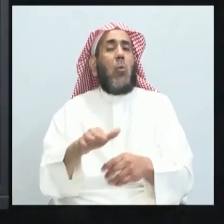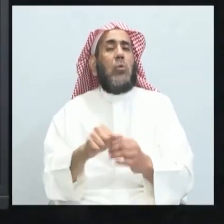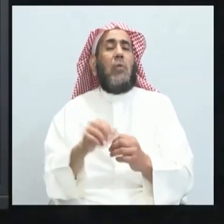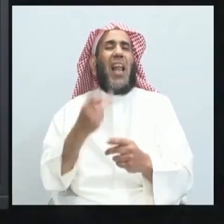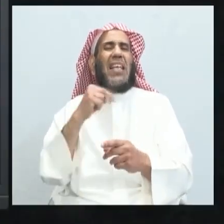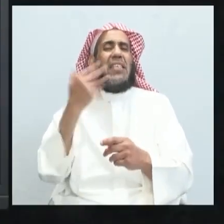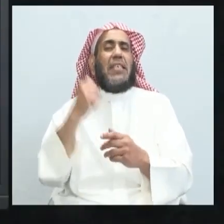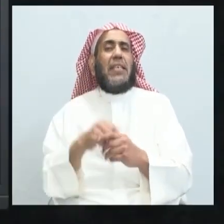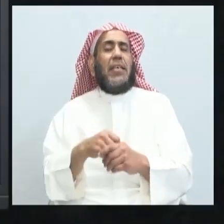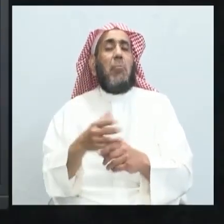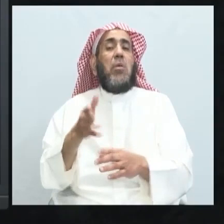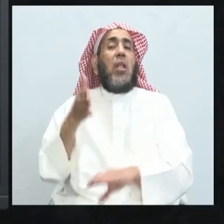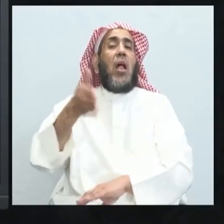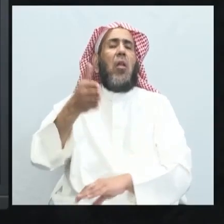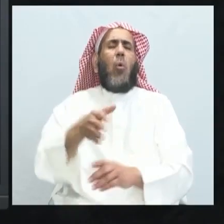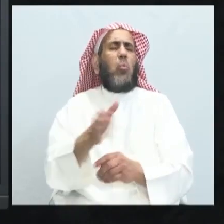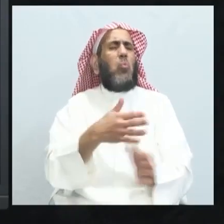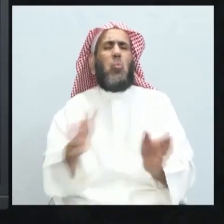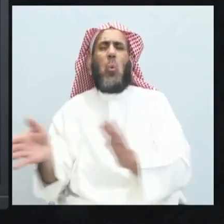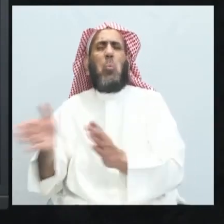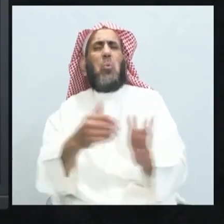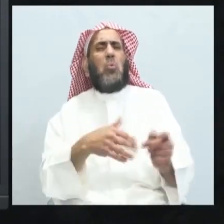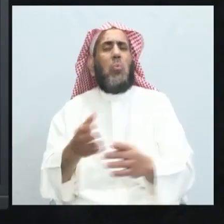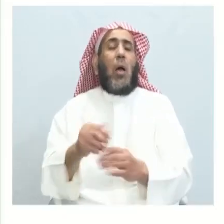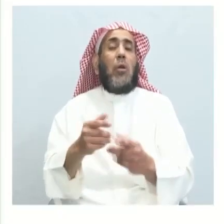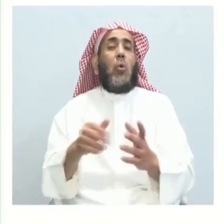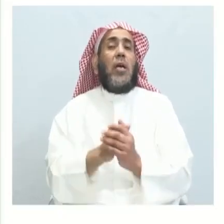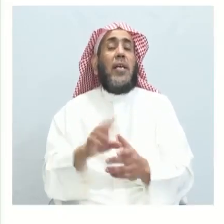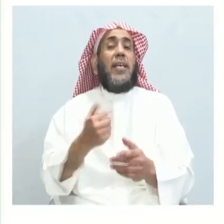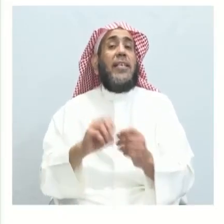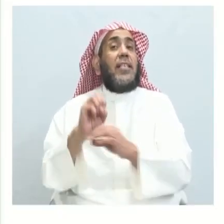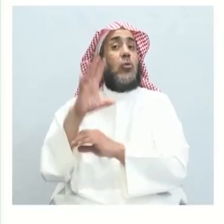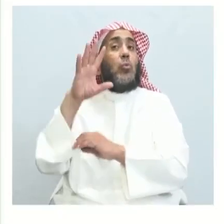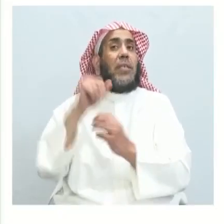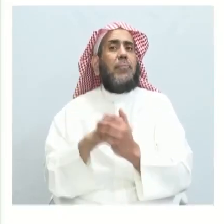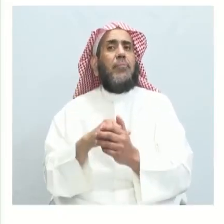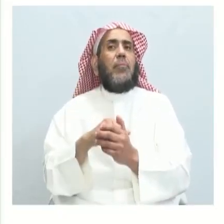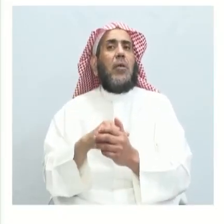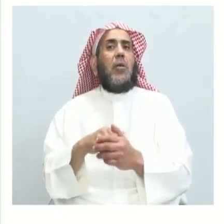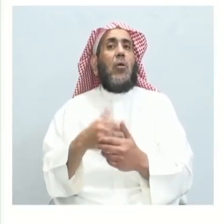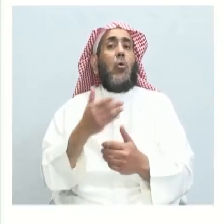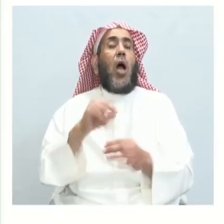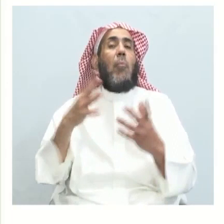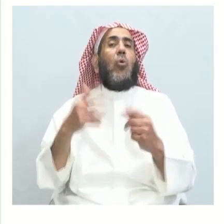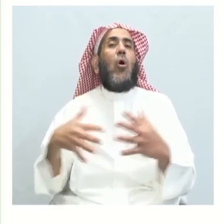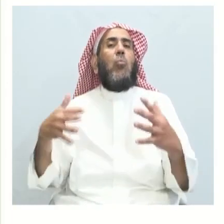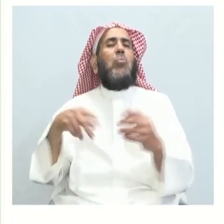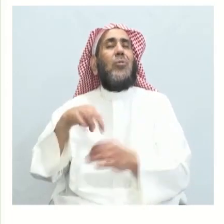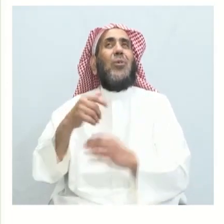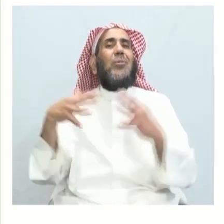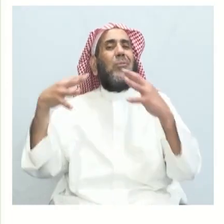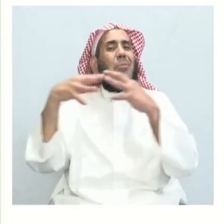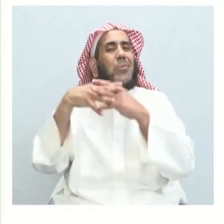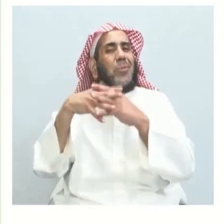فيعصر الجاهلي كيف ان مثل الناقه التي تتخبط يخبط خبط عشواء عند الصبح يحمد القوم السر اذا جاء الصباح